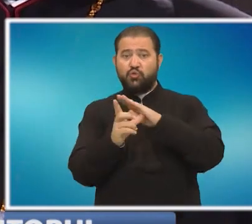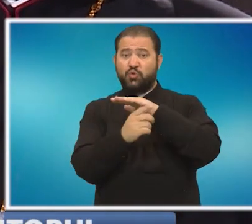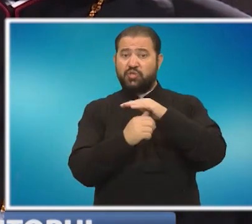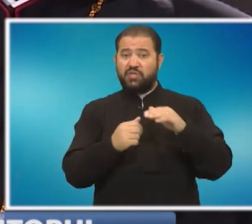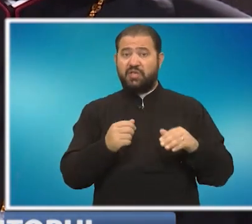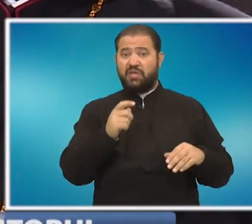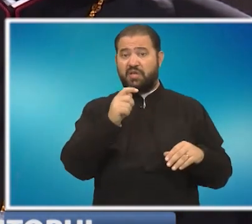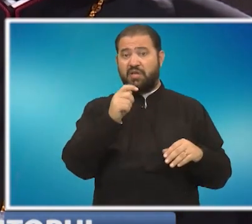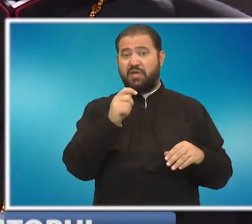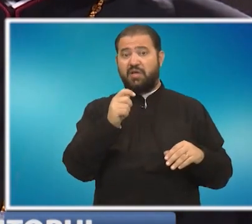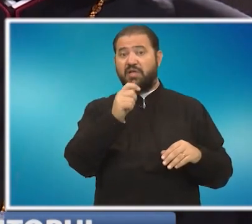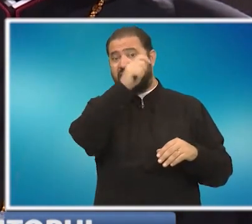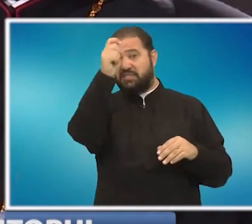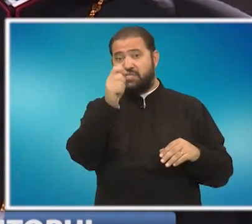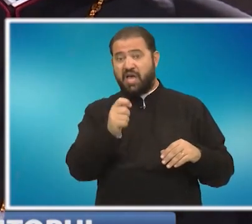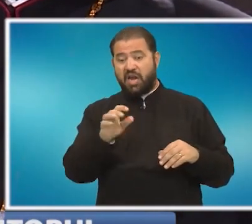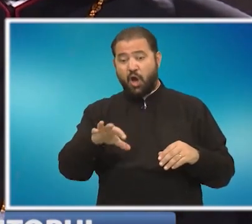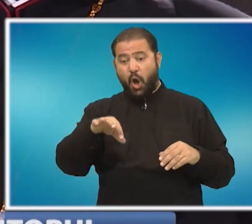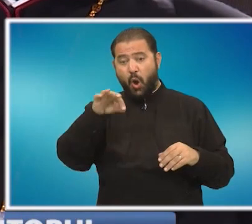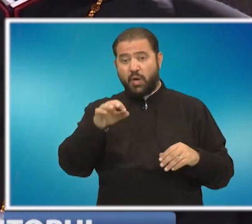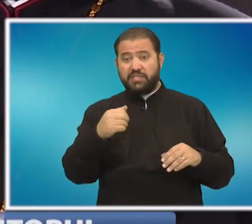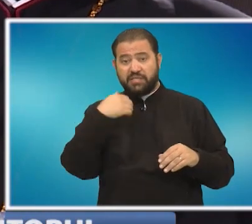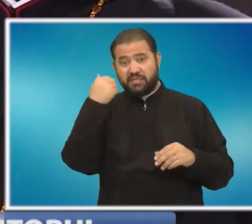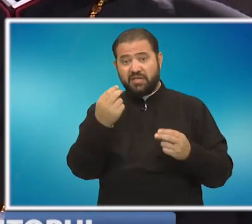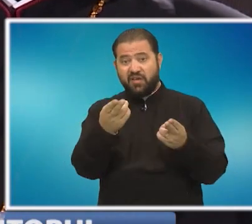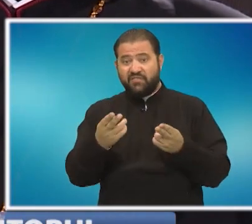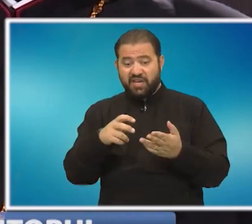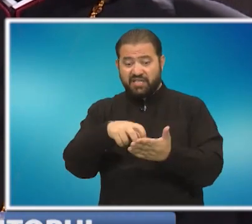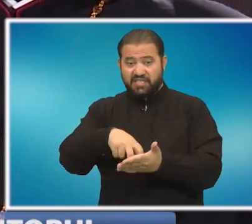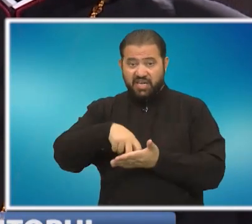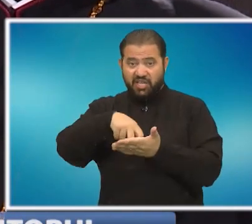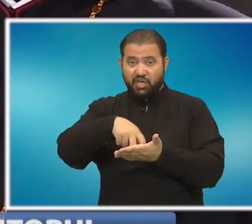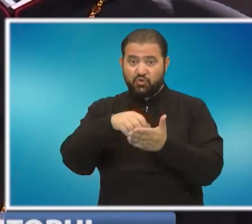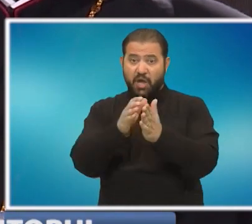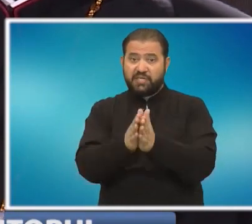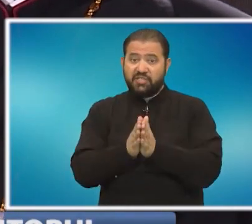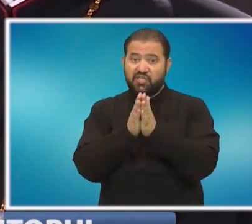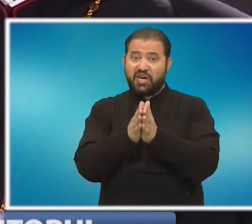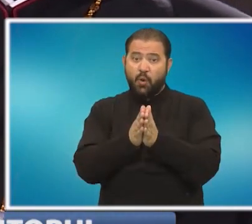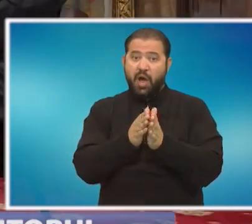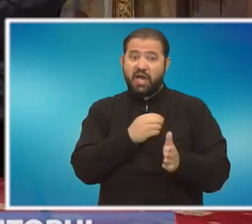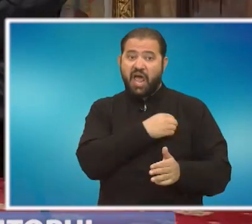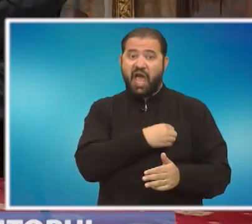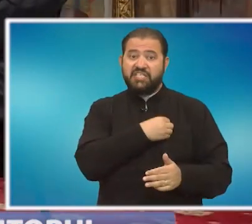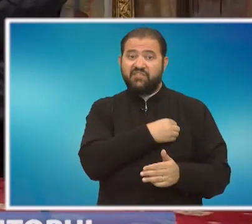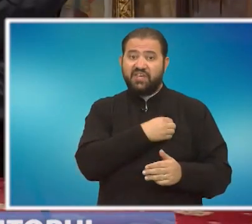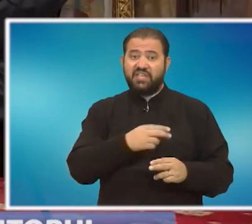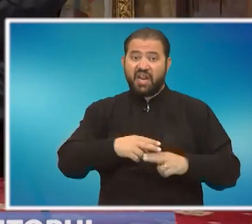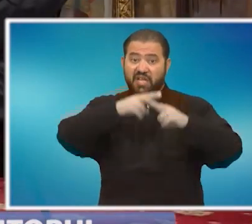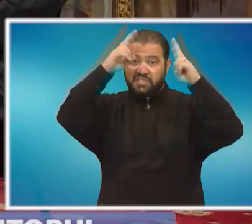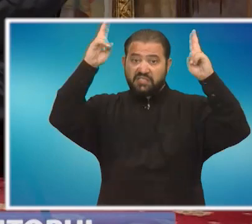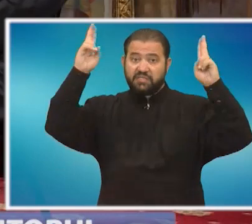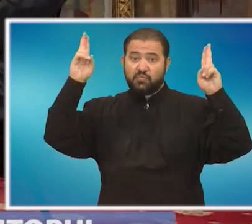o regăsesc atunci când vin și îngenunchează și se roagă la racla cu Sfintele Moaște ale